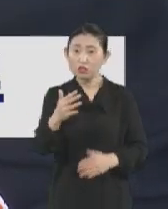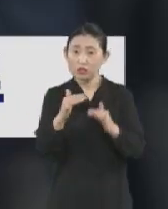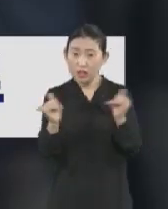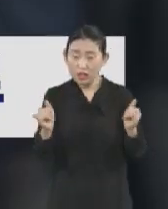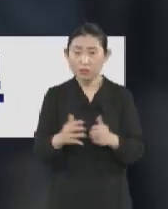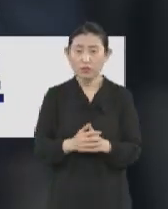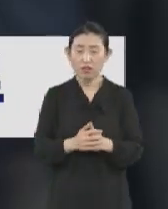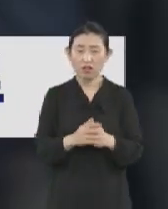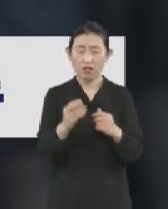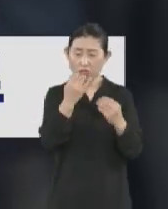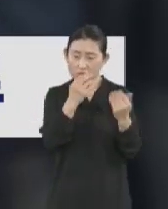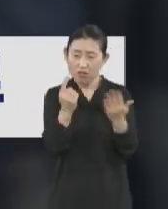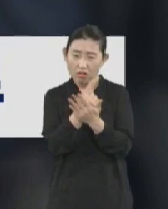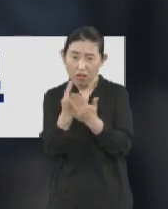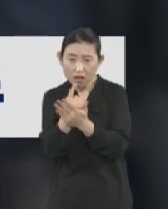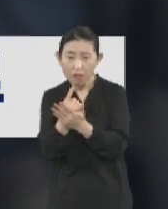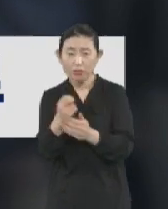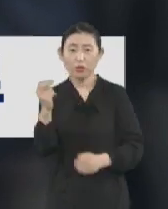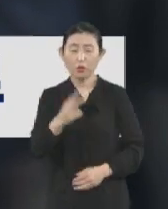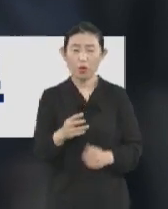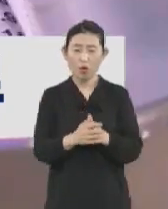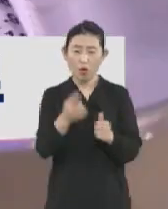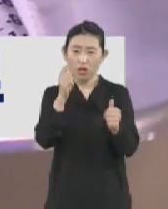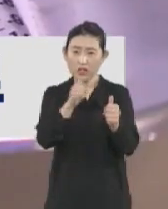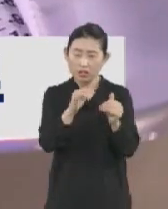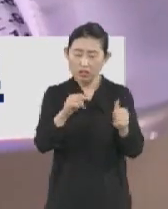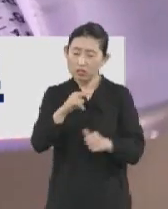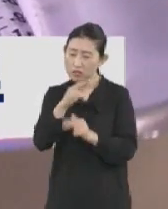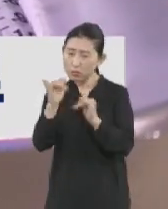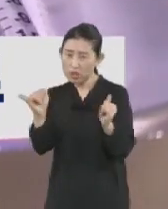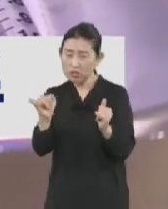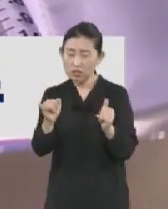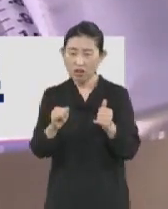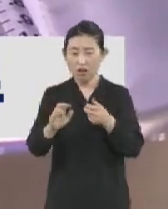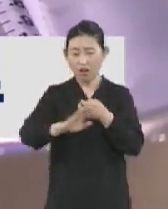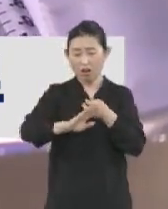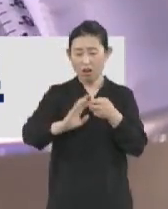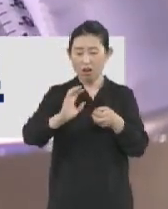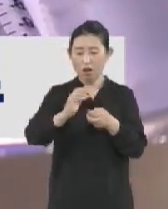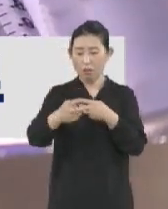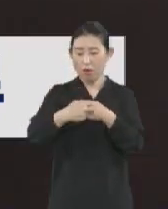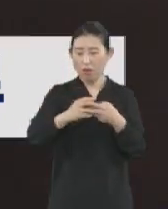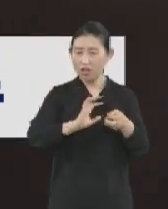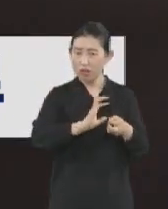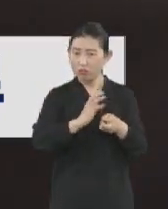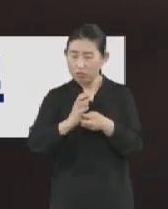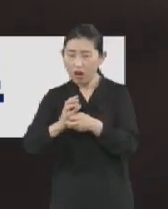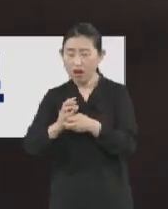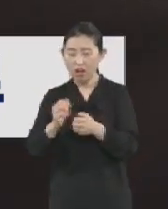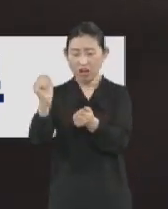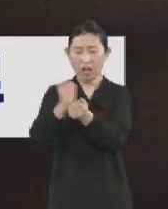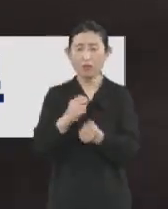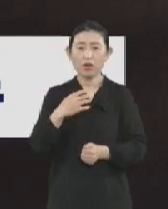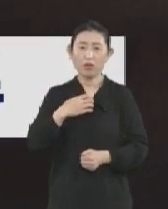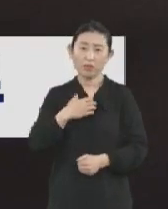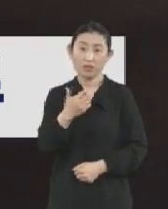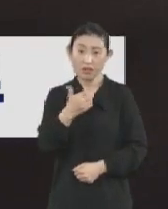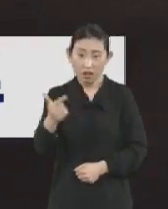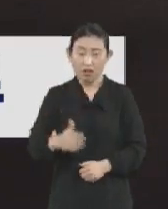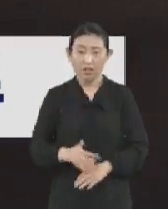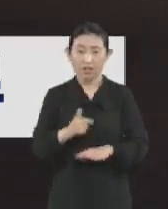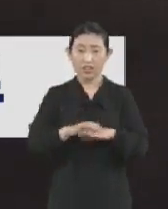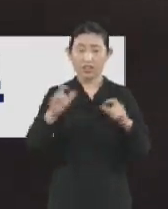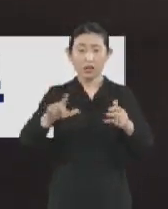구급대원 은 불특정 다수와 접촉하거나 확진 자 의심 원자를 이송하는 과정에서 감염 우려가 높기 때문으로 대전의 경우